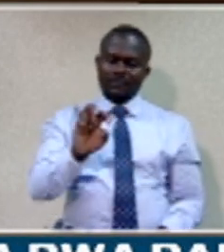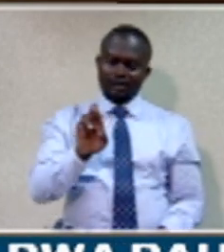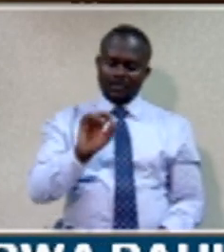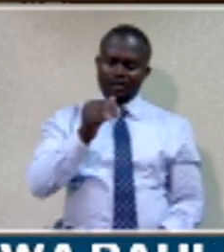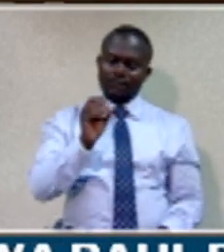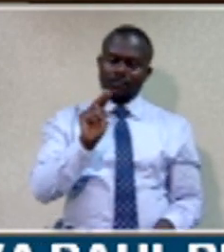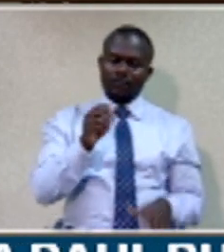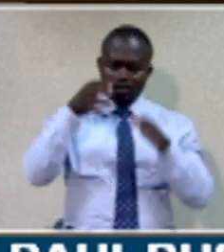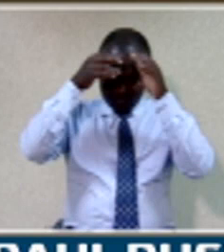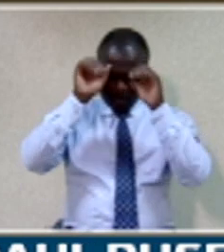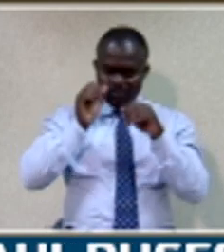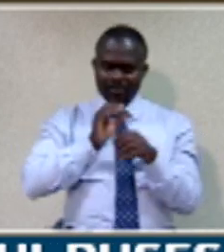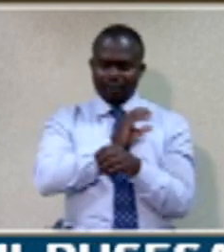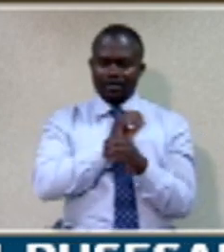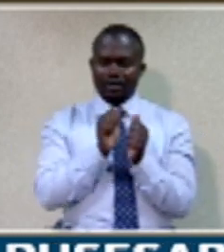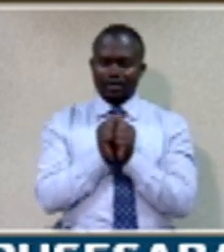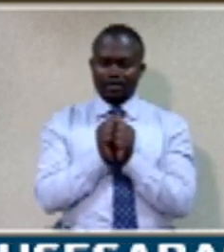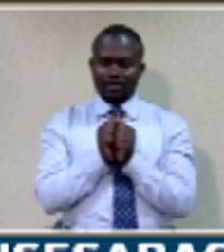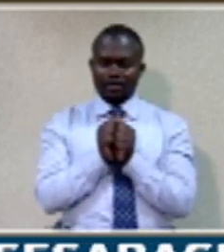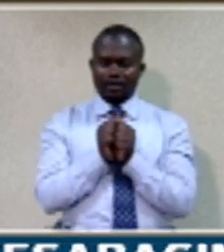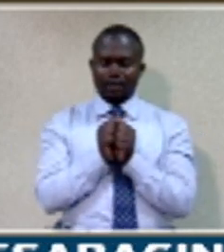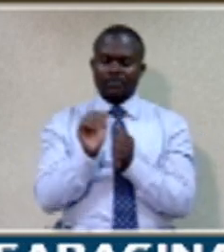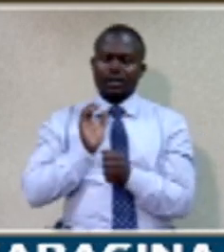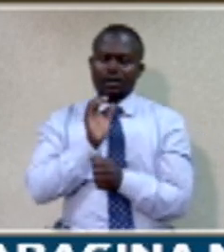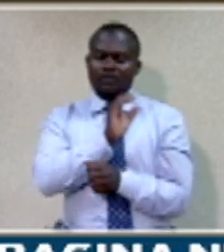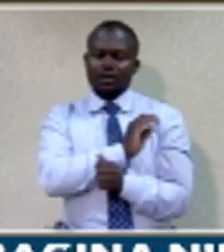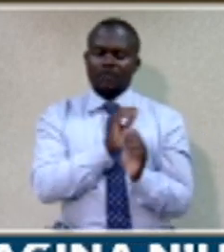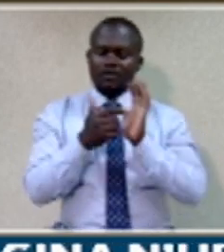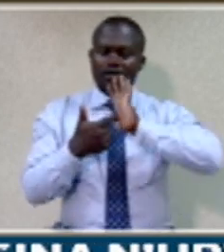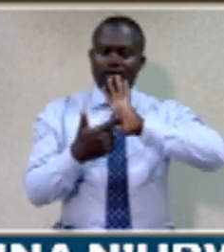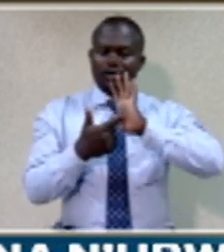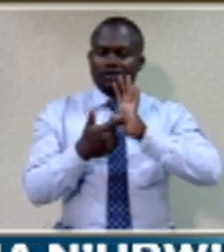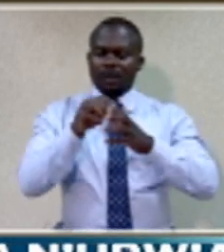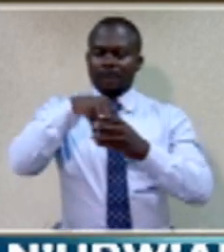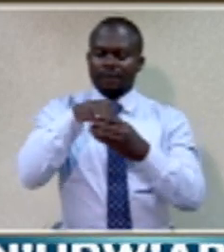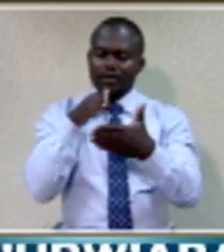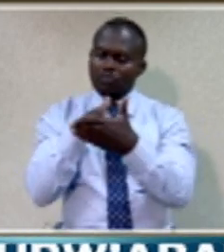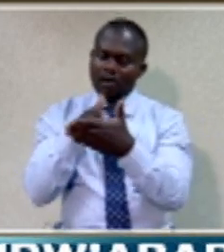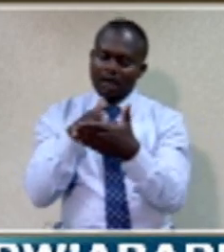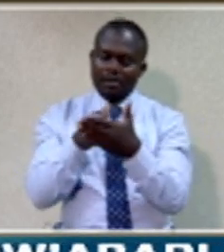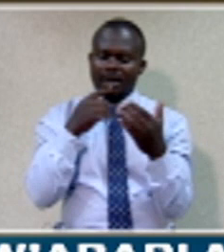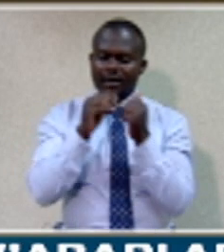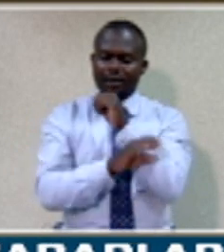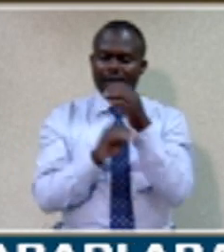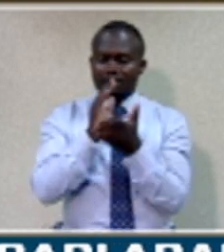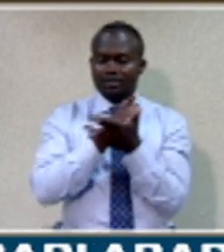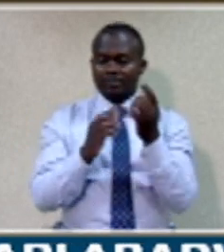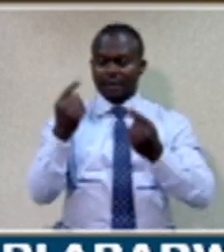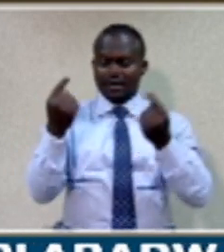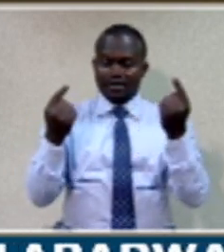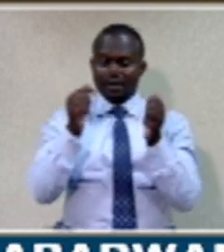ni perezida w'iyi komisiyo. Komisiyo yagaragarijwe ko harimo inzitizi yuko hari ibihugu bimwe na bimwe